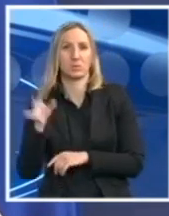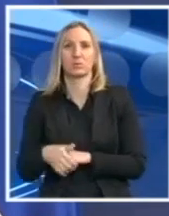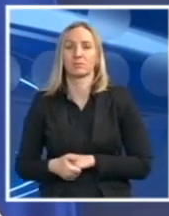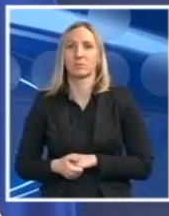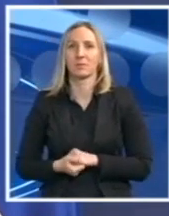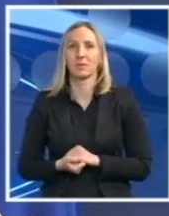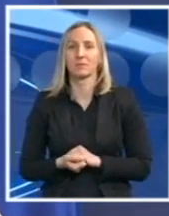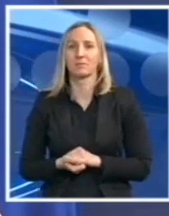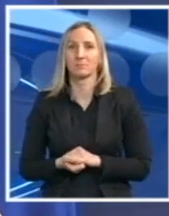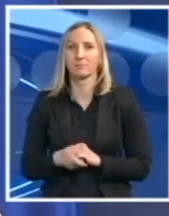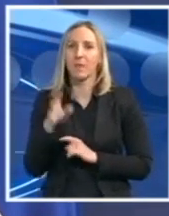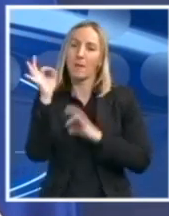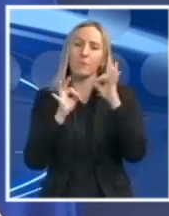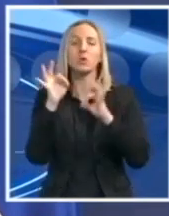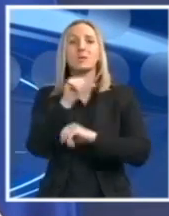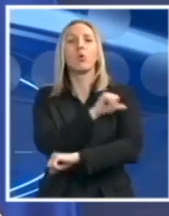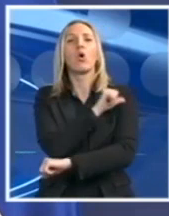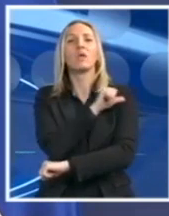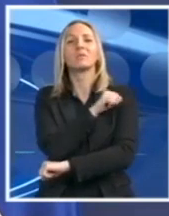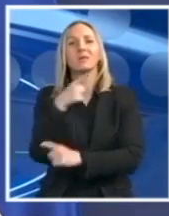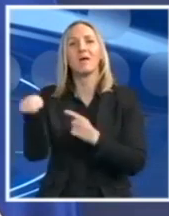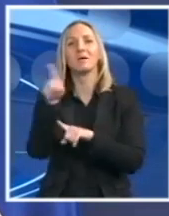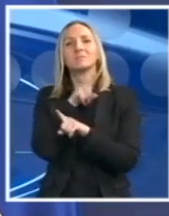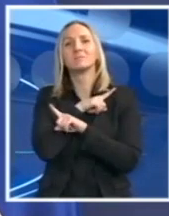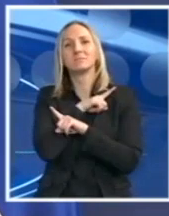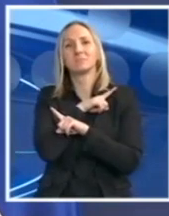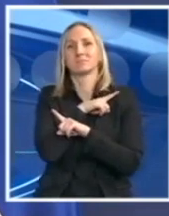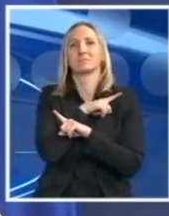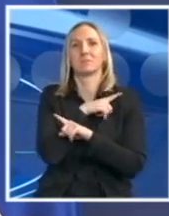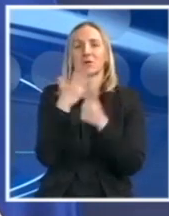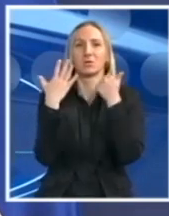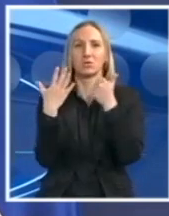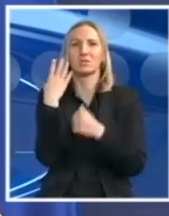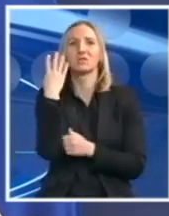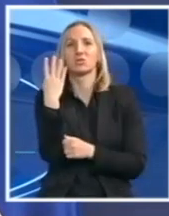pola. Prosječan uzrast preminulih osoba je